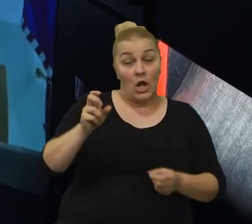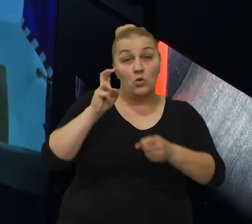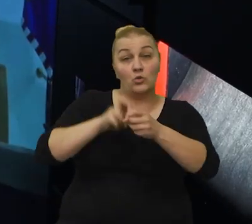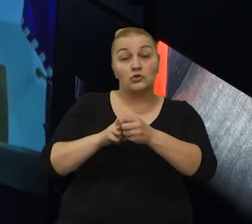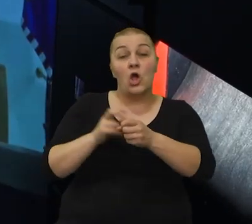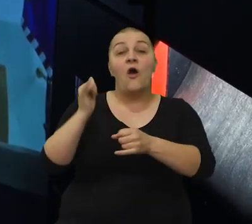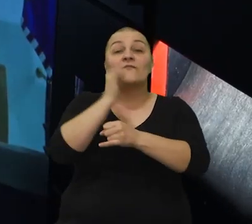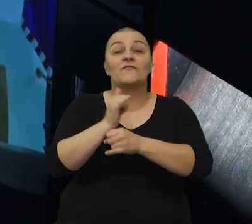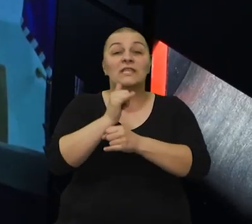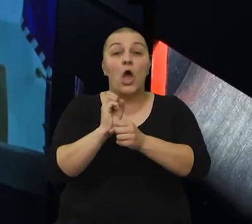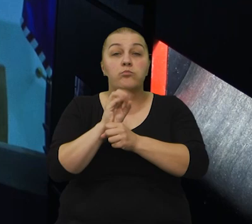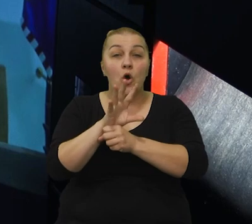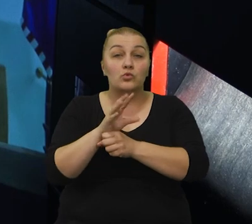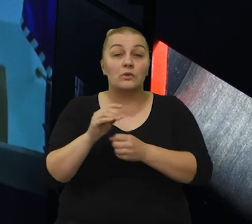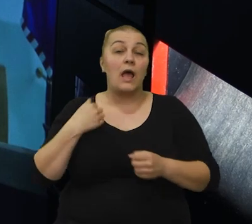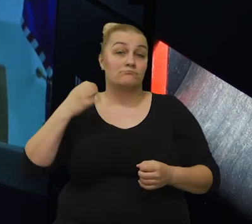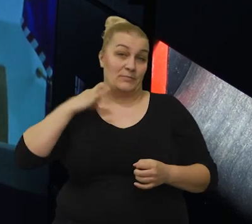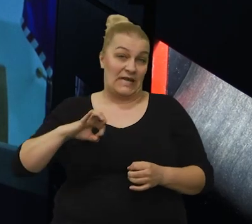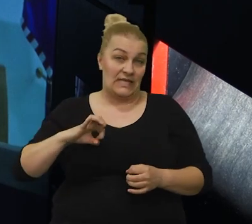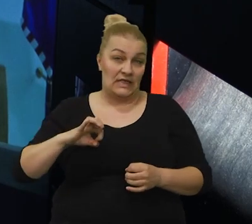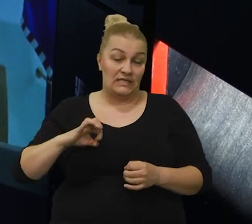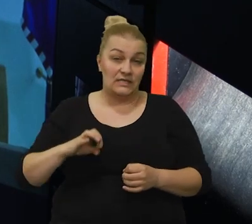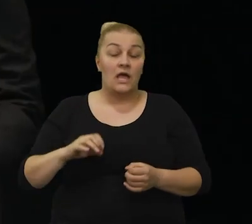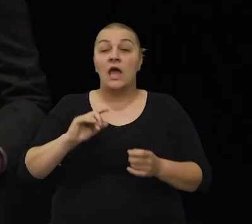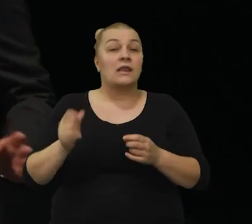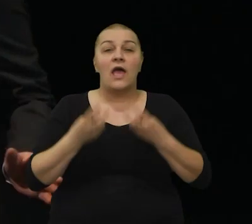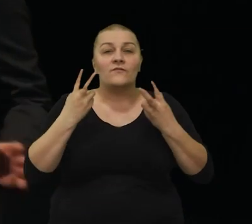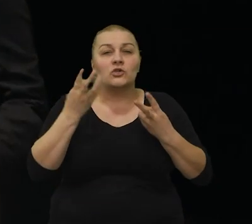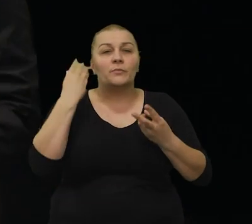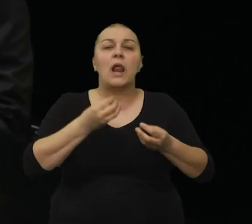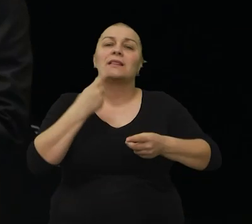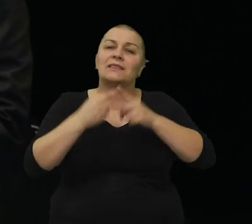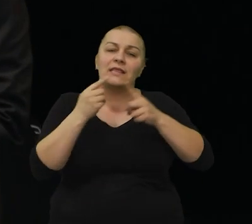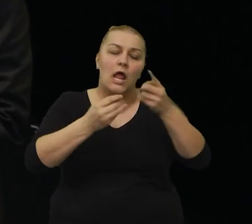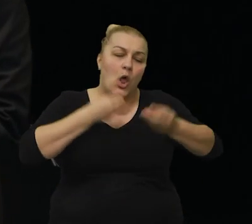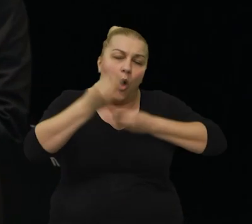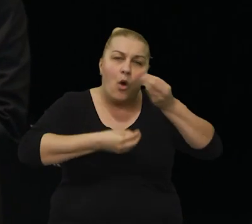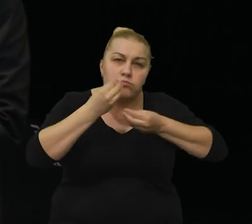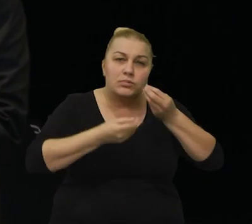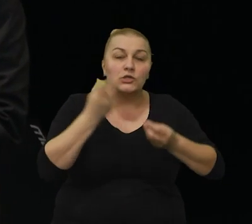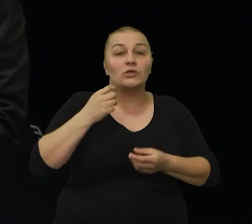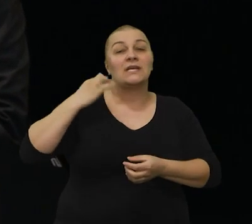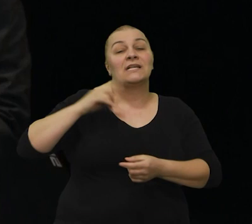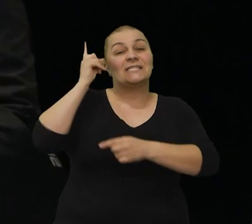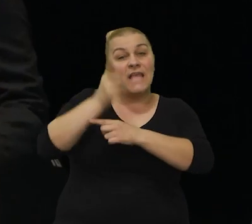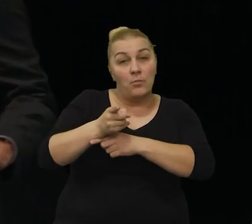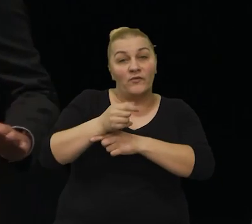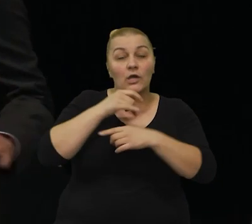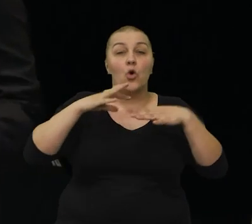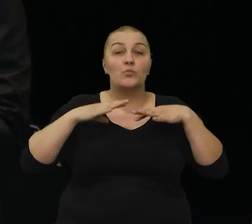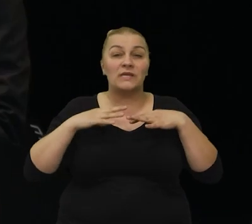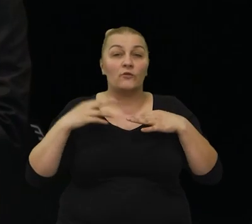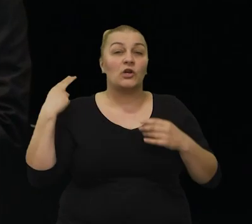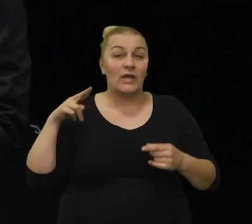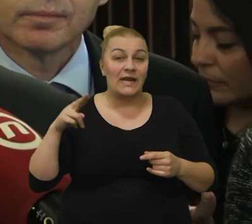njih je uključivao i video poruku same predsjednice. Najviše pozornosti je izazvao detaljan opis čitave akcije od strane zapovjednika i umirovljenog